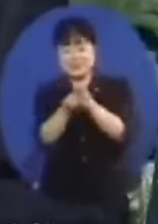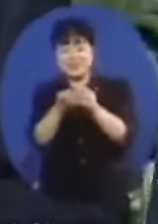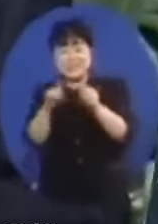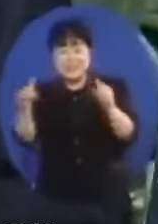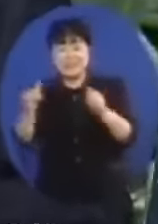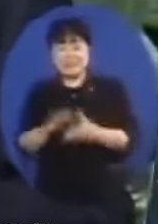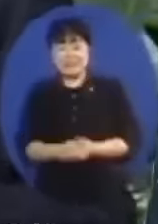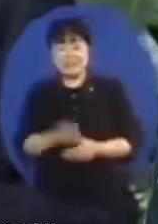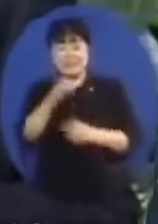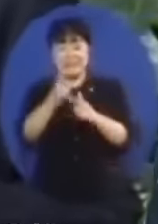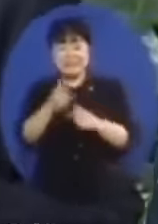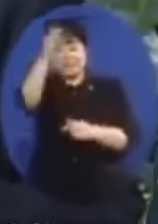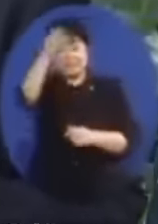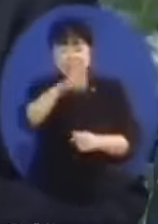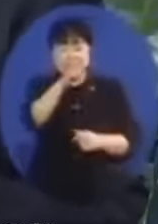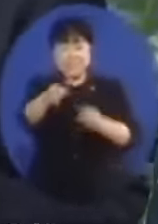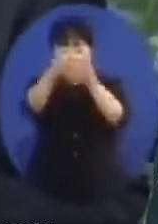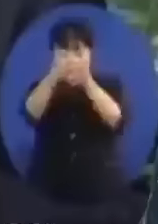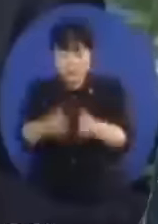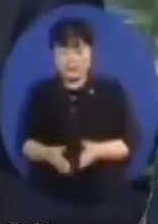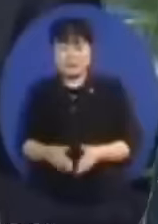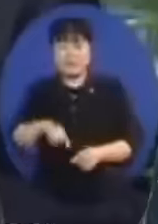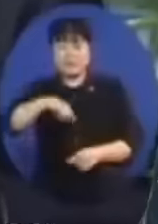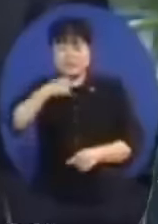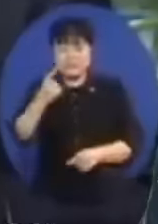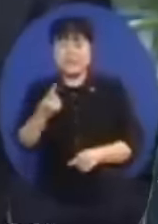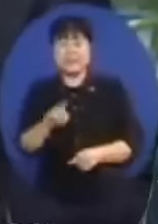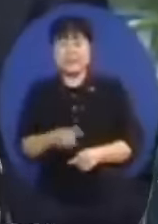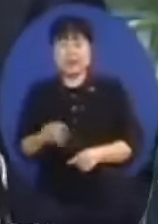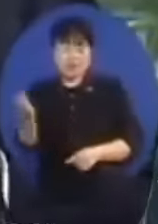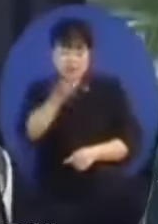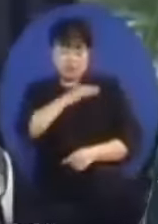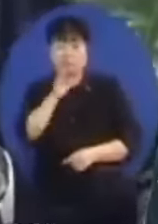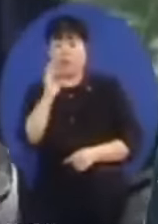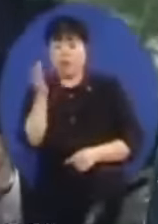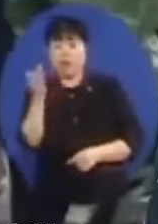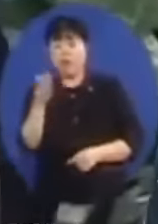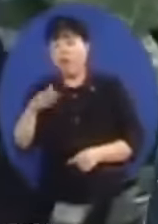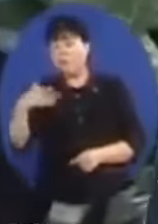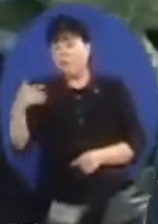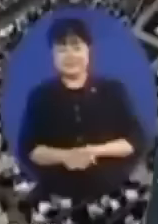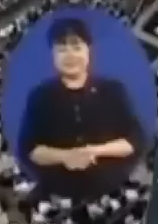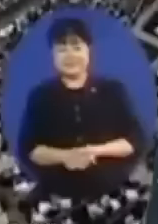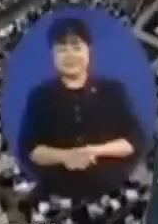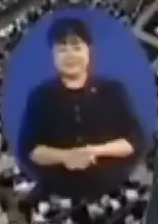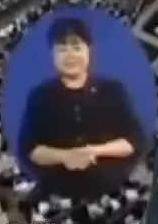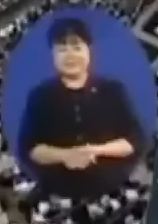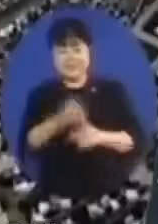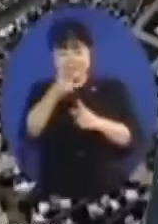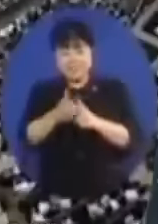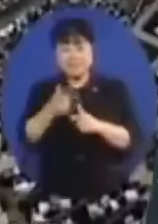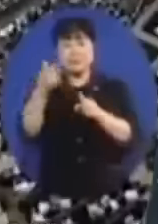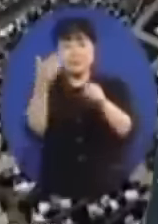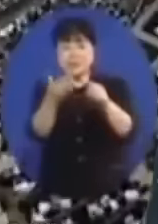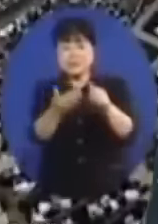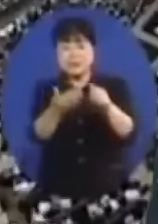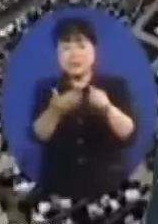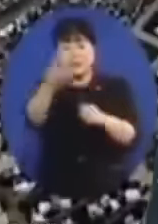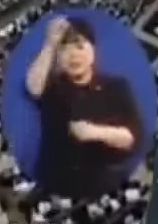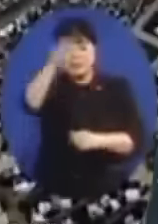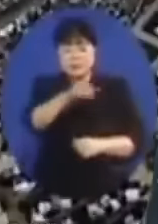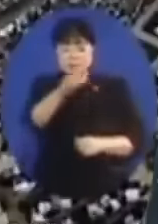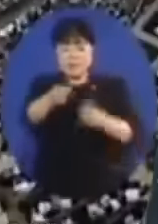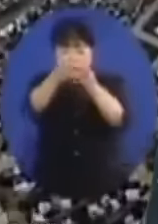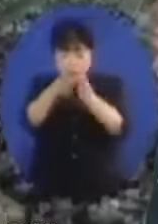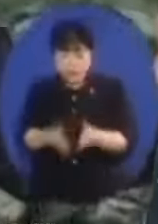사람이 그리스도의 십자가를 통하여 자기가 부유하게 된 것을 모릅니다. 예수님께서